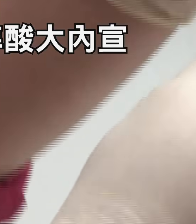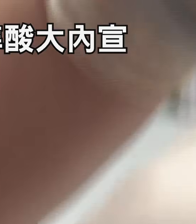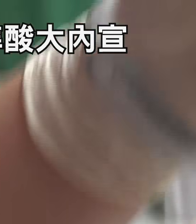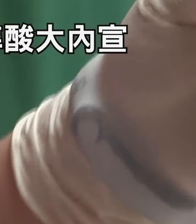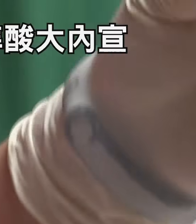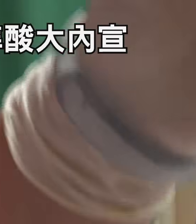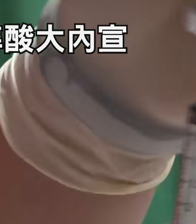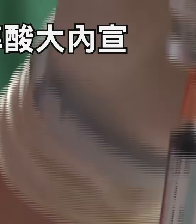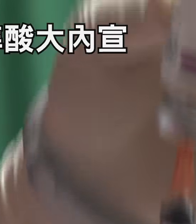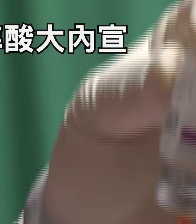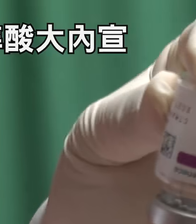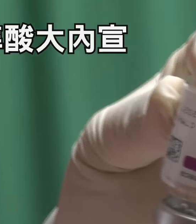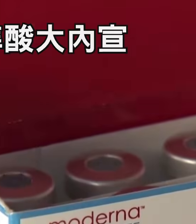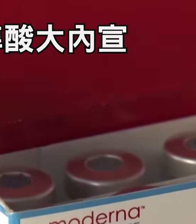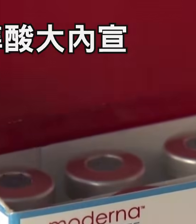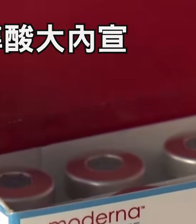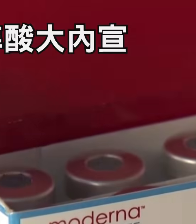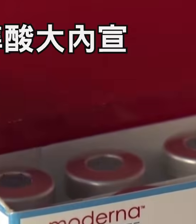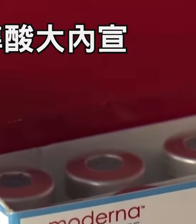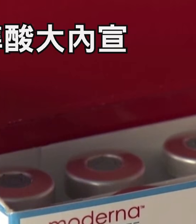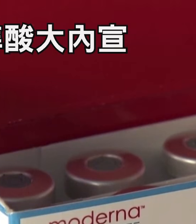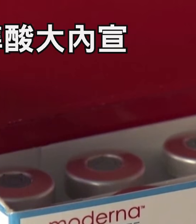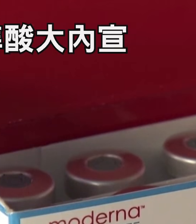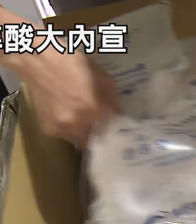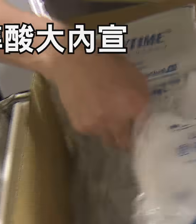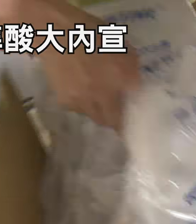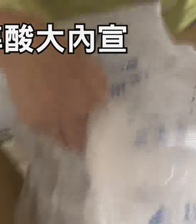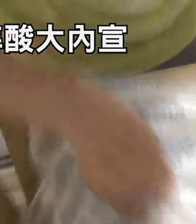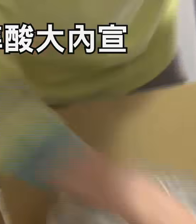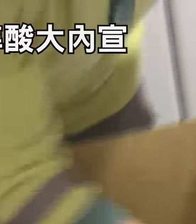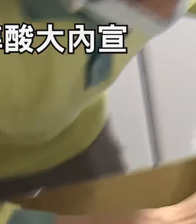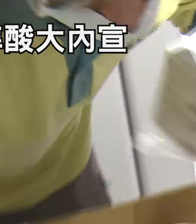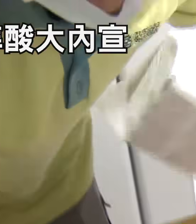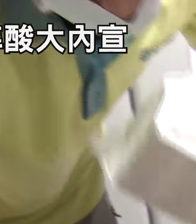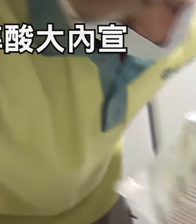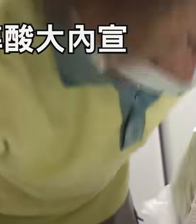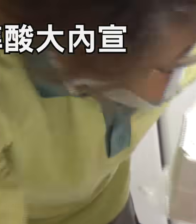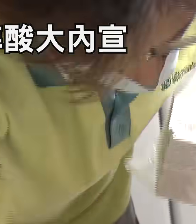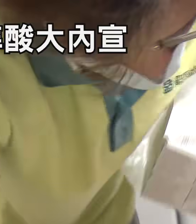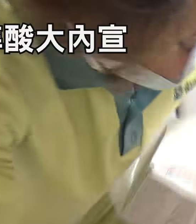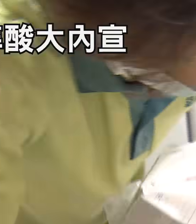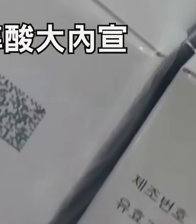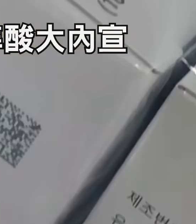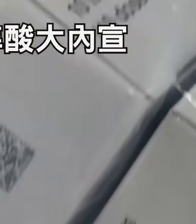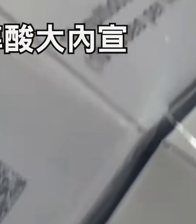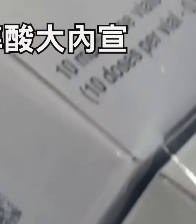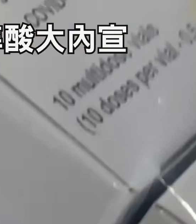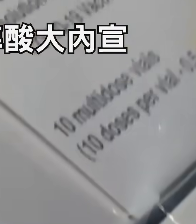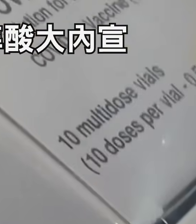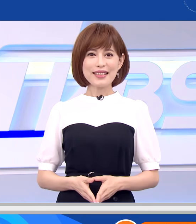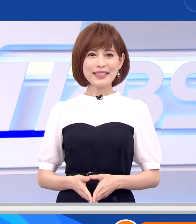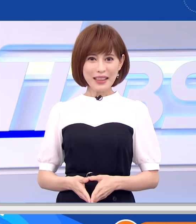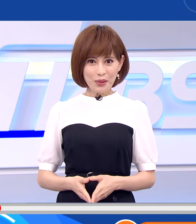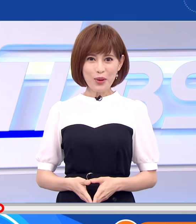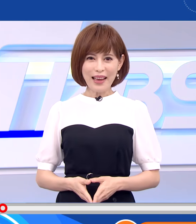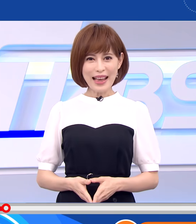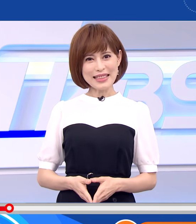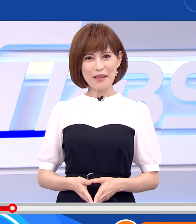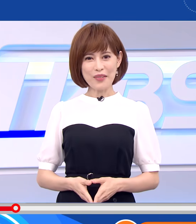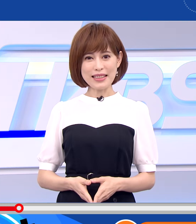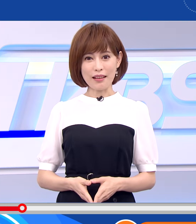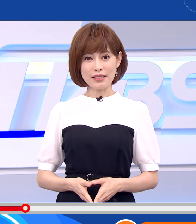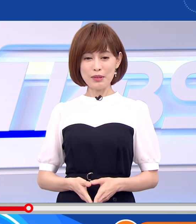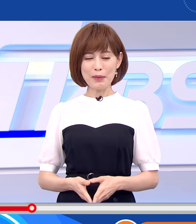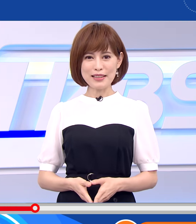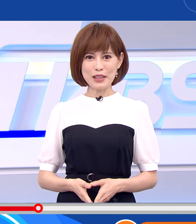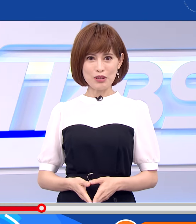多疫苗进口，但除了跟时间赛跑，疫苗如期抵台更是关键。TVBS 新闻洪福华、刘婷婷特别报道。 请订阅、按